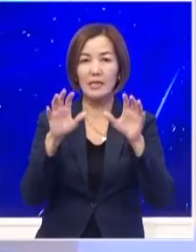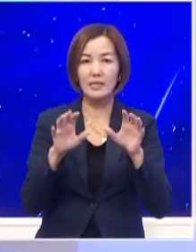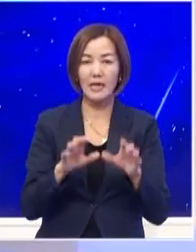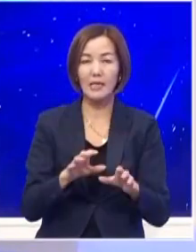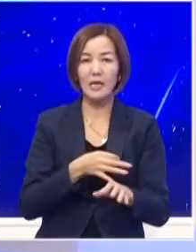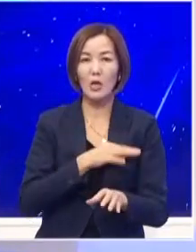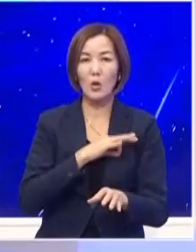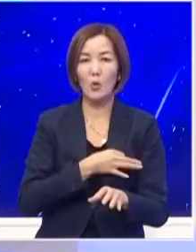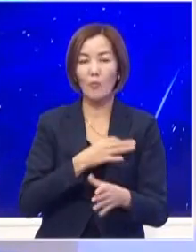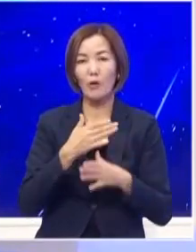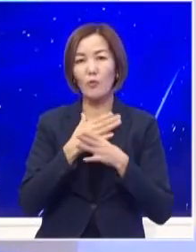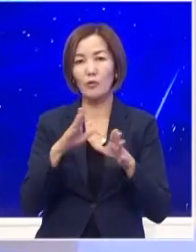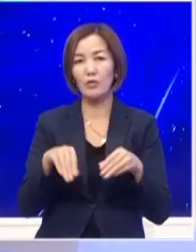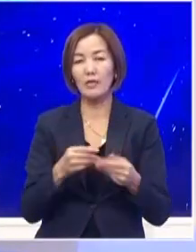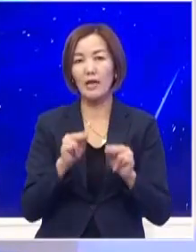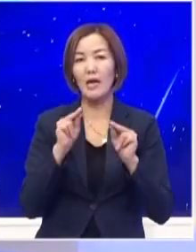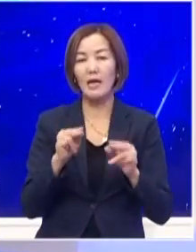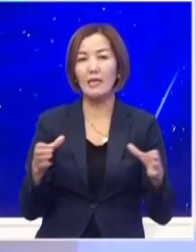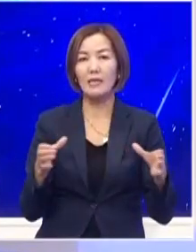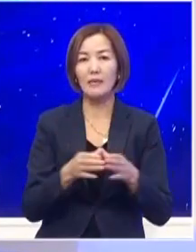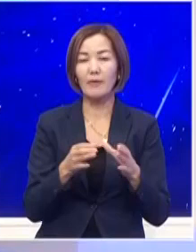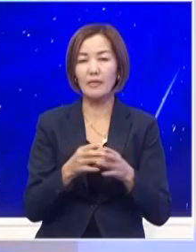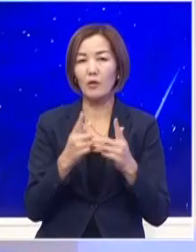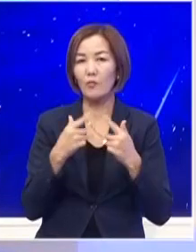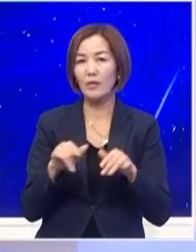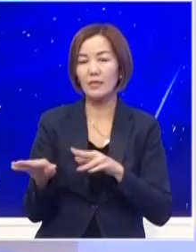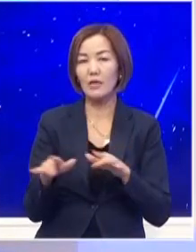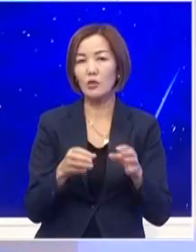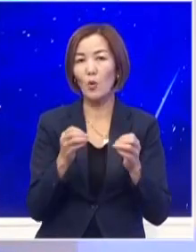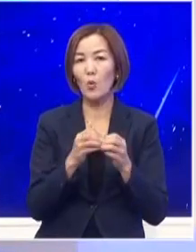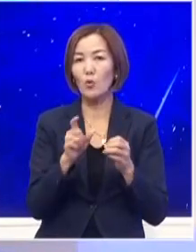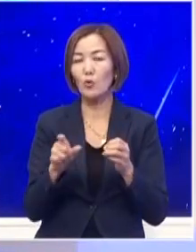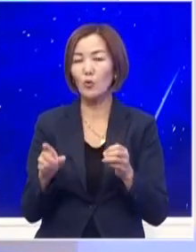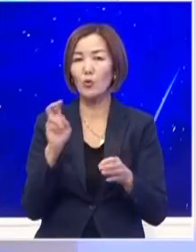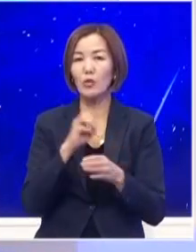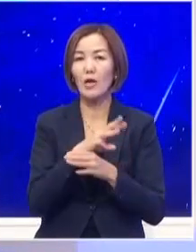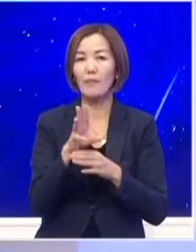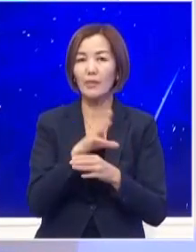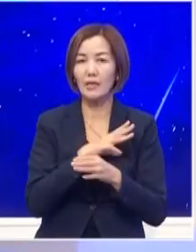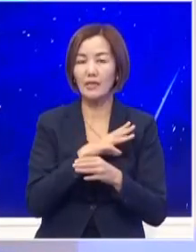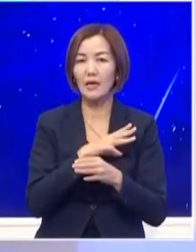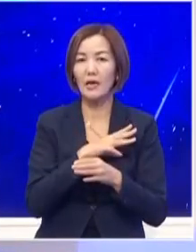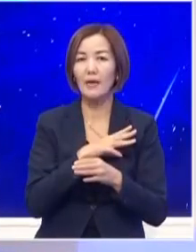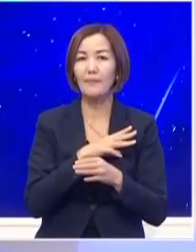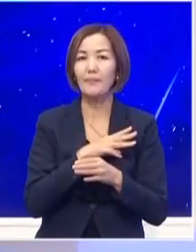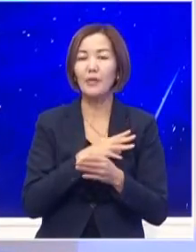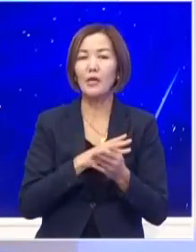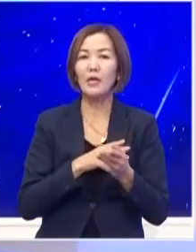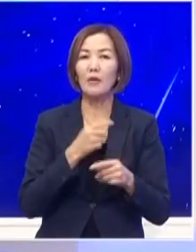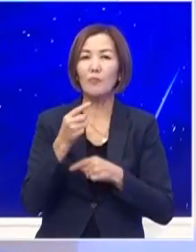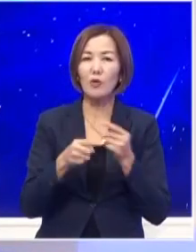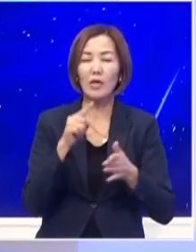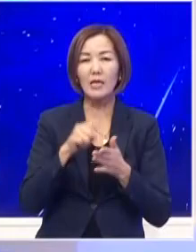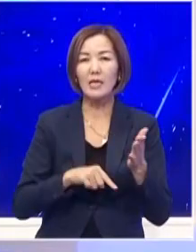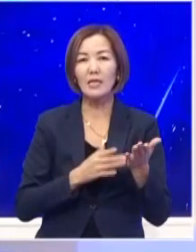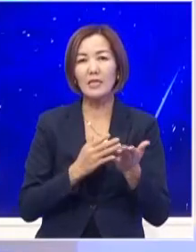көмек көрсетті. Әділет департаменті қабырғасында ұйымдастырылған шарада 10-нан аса тұрғын қамтылды. Олар мұрагерлікті рәсімдеу, жылжымайтын